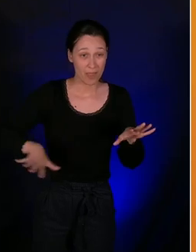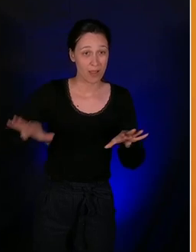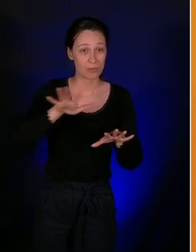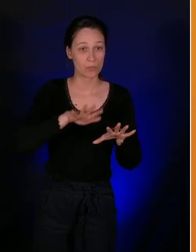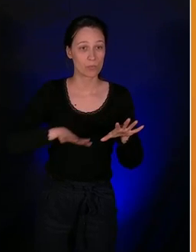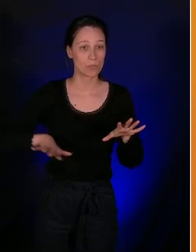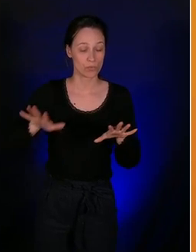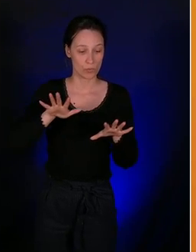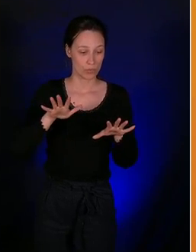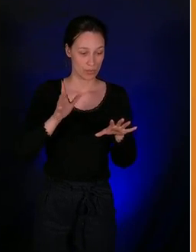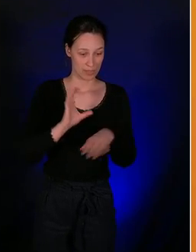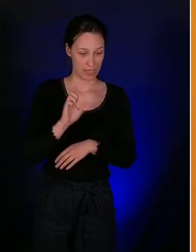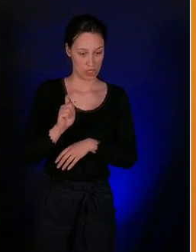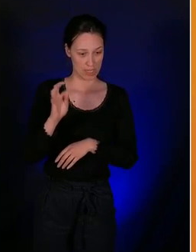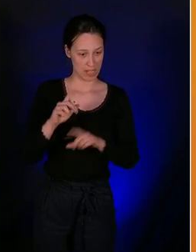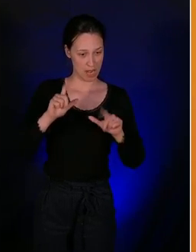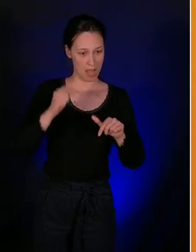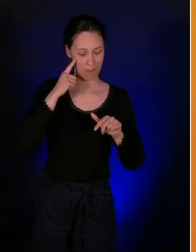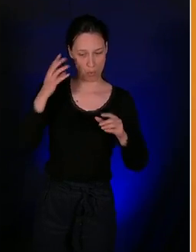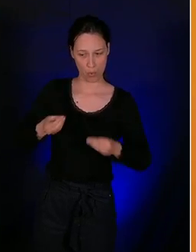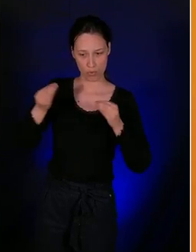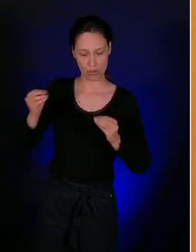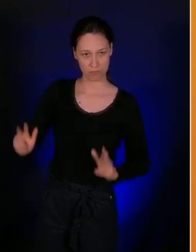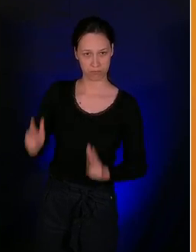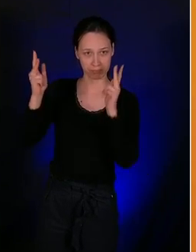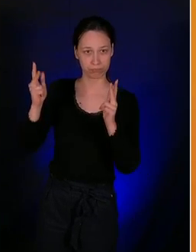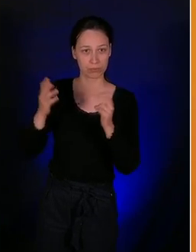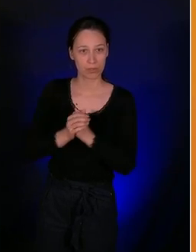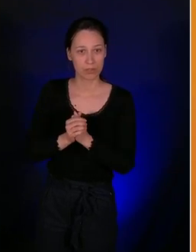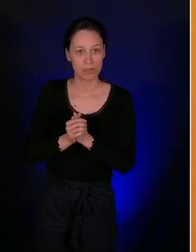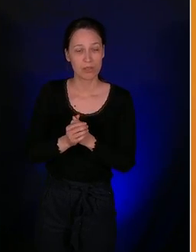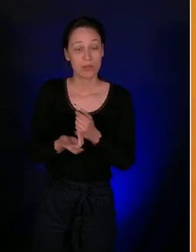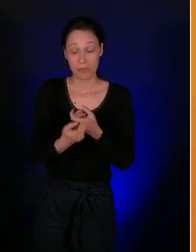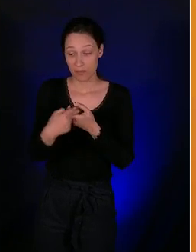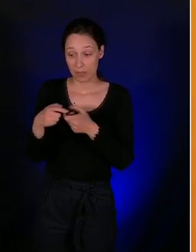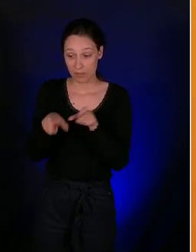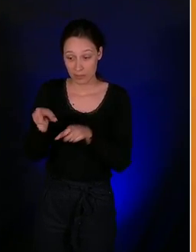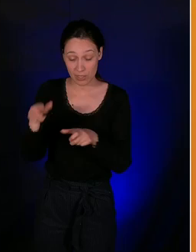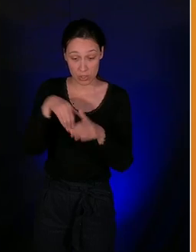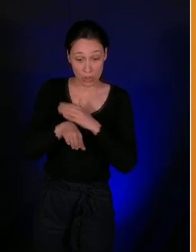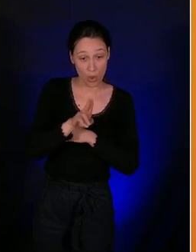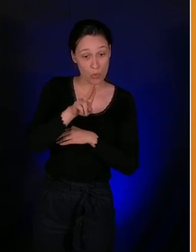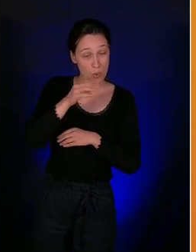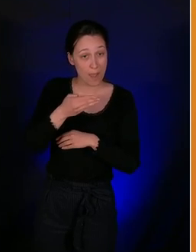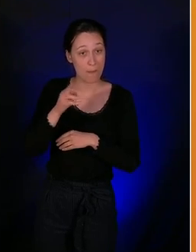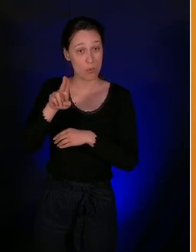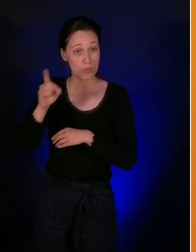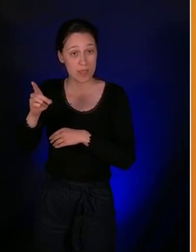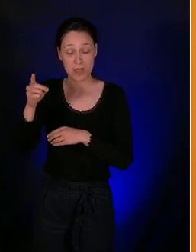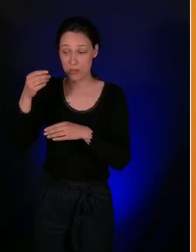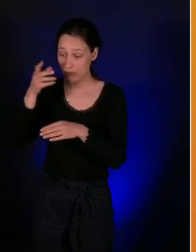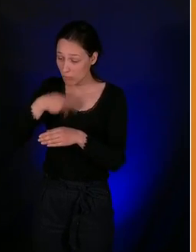par notre CGT, ses syndiqués, dans nos syndicats, nos UL, nos UD, nos régions,